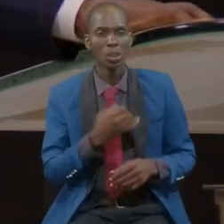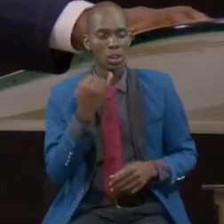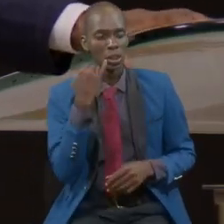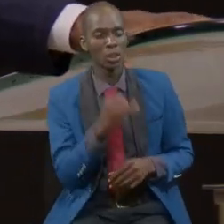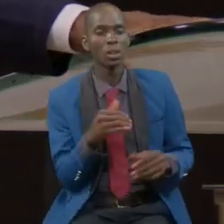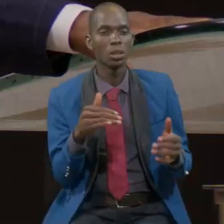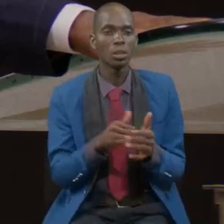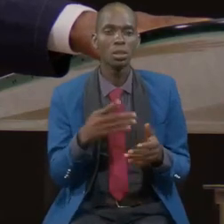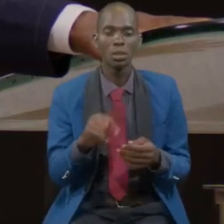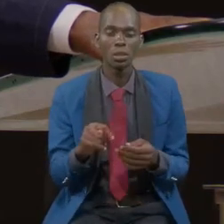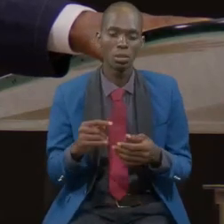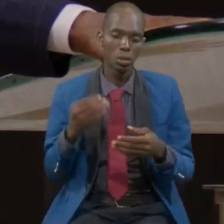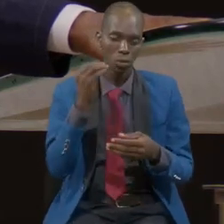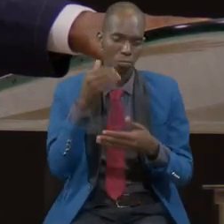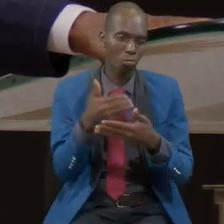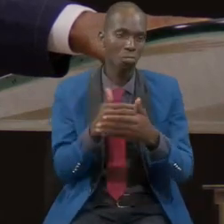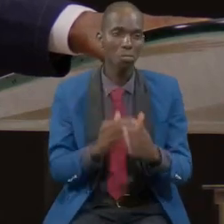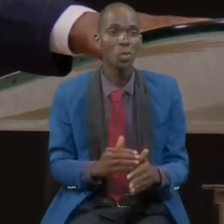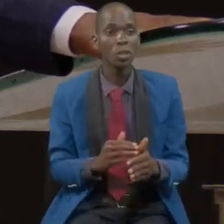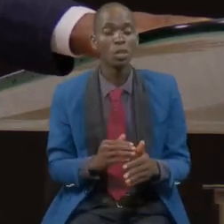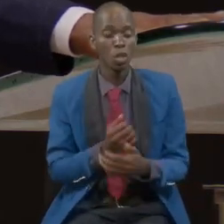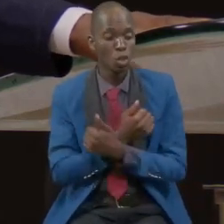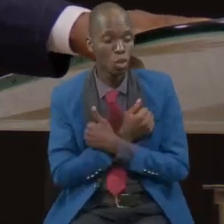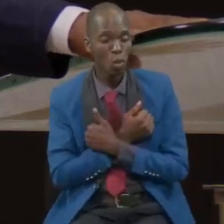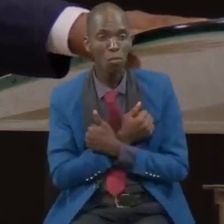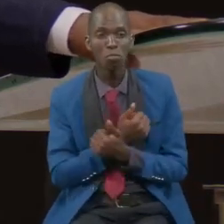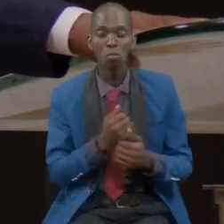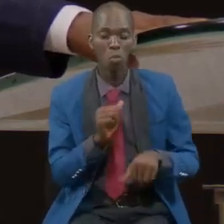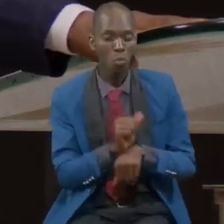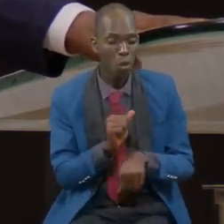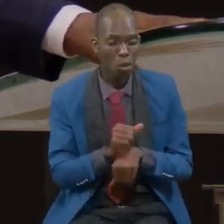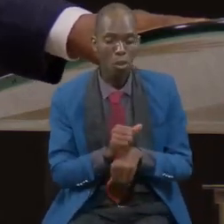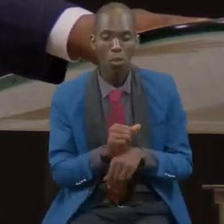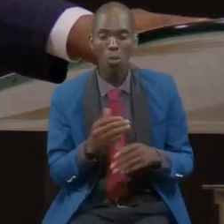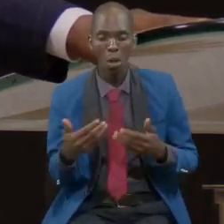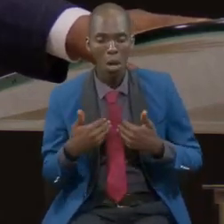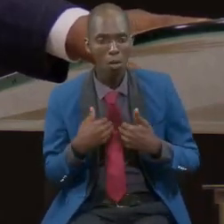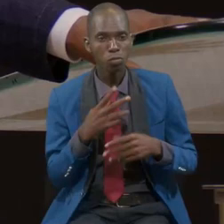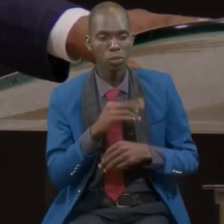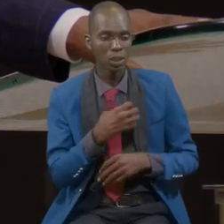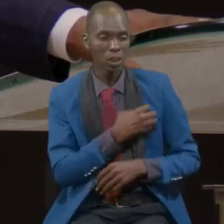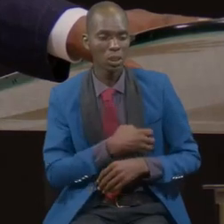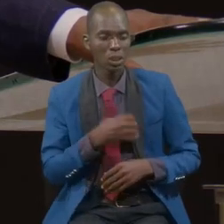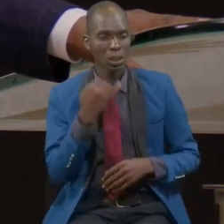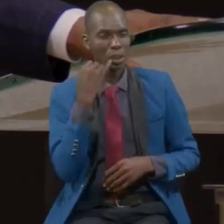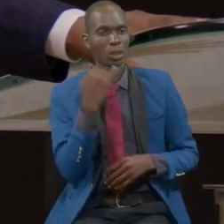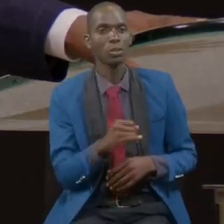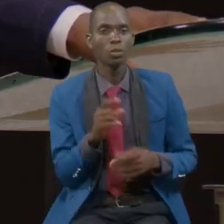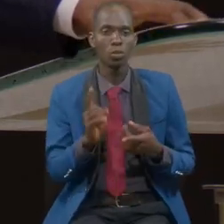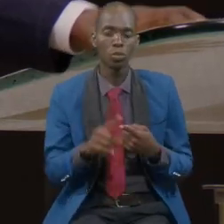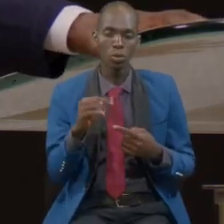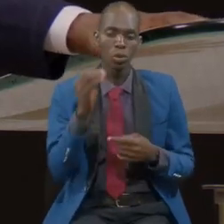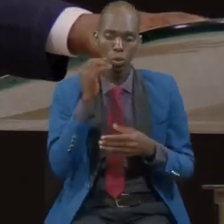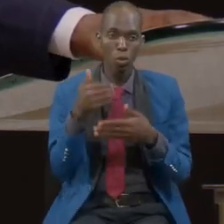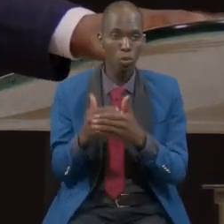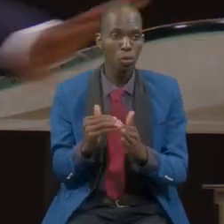prochain. L'amour ne fait point de mal au prochain. L'amour